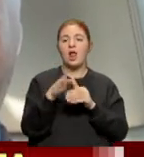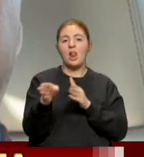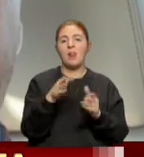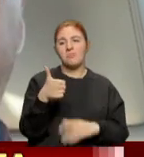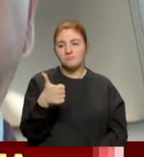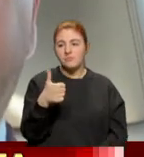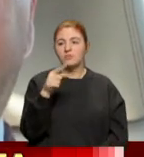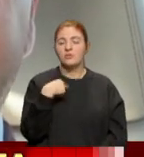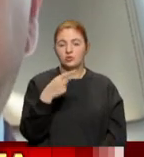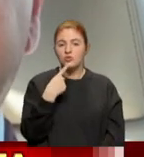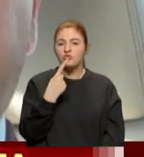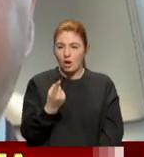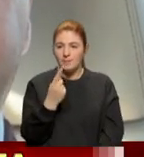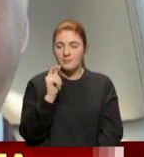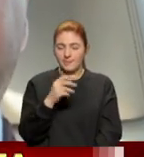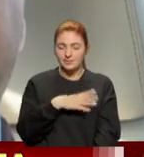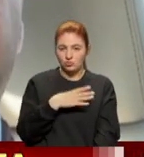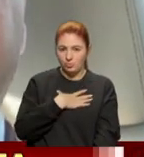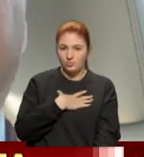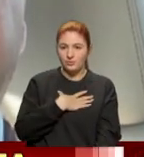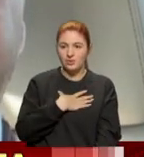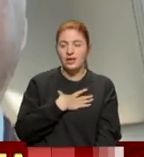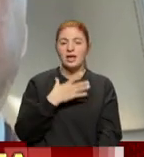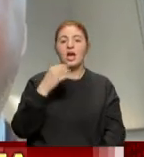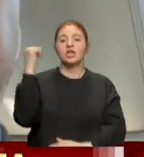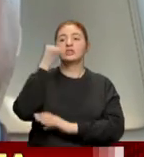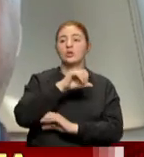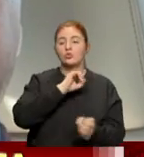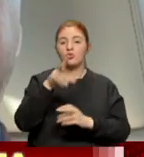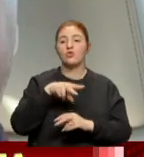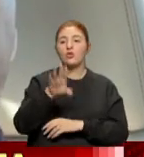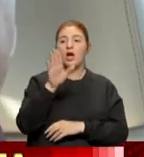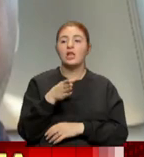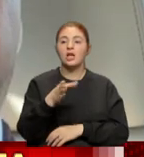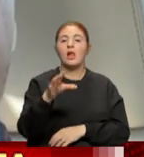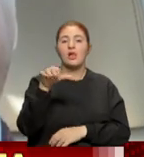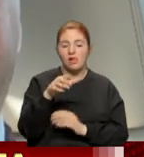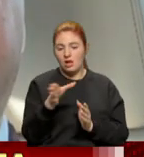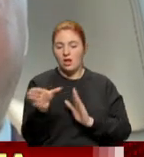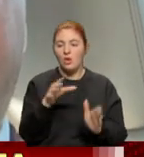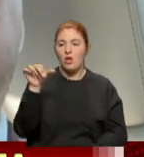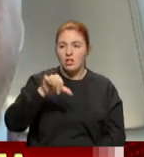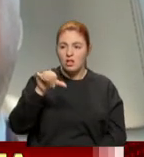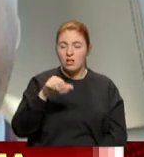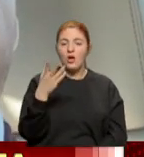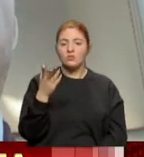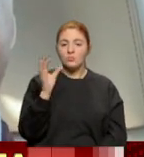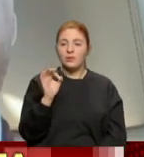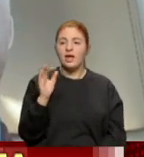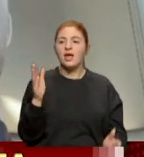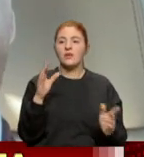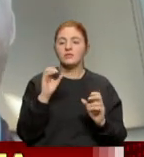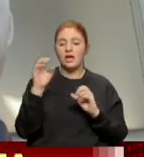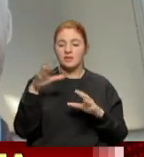ancak girilebiliyor. Onu da buradan ben çağrısını yapmak istiyorum. Yani tırı gönderiyorlar, tır yolda kalıyor, giremiyor, işe yaramıyor. Yani mutlaka dağıtım